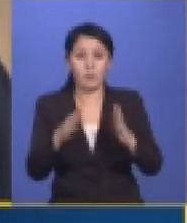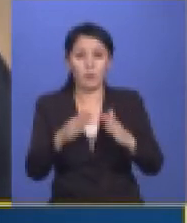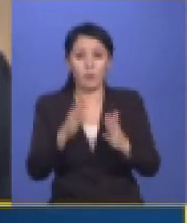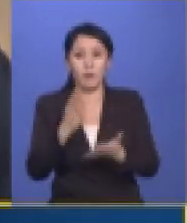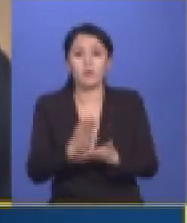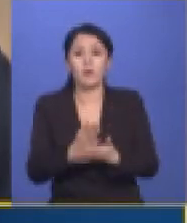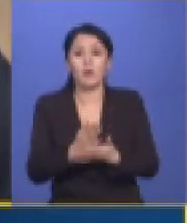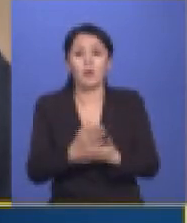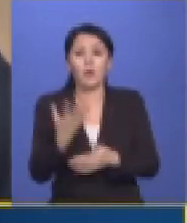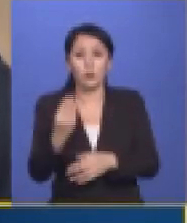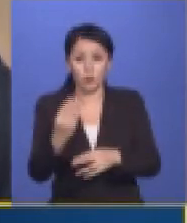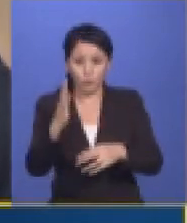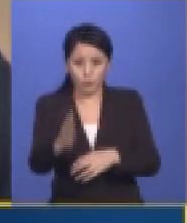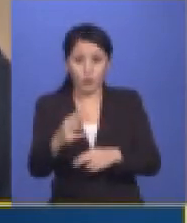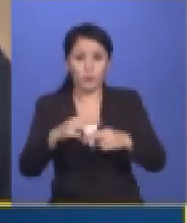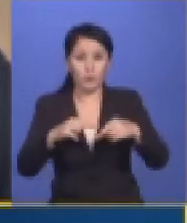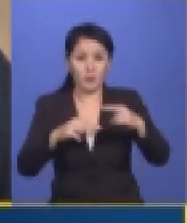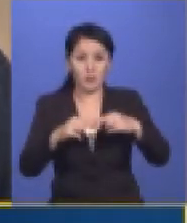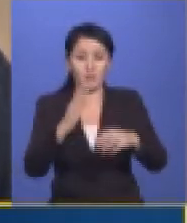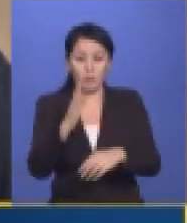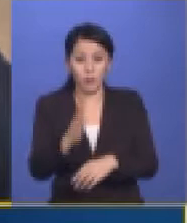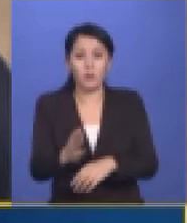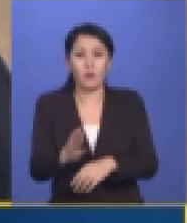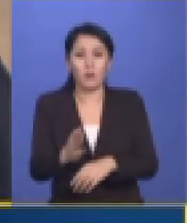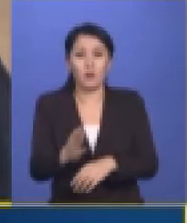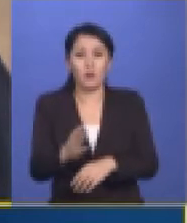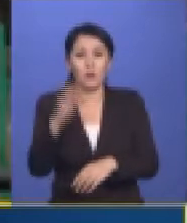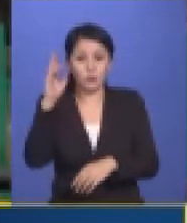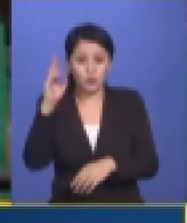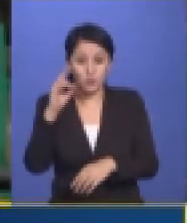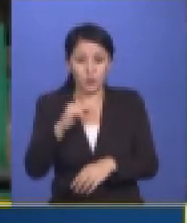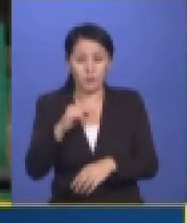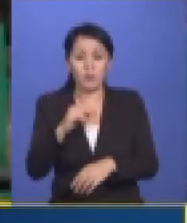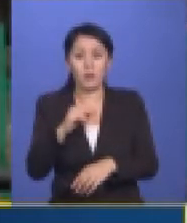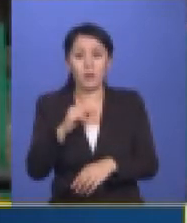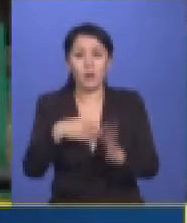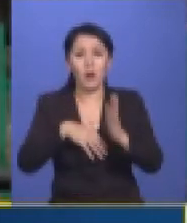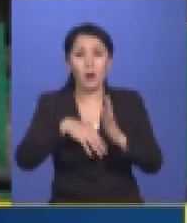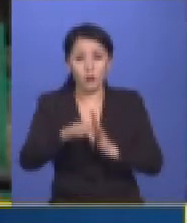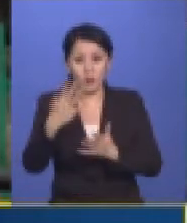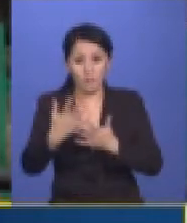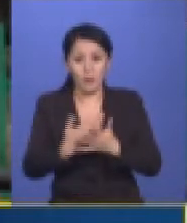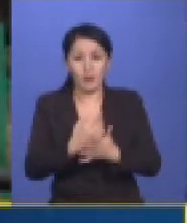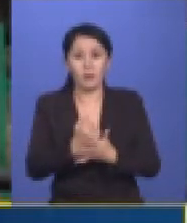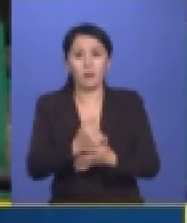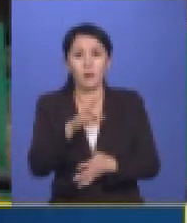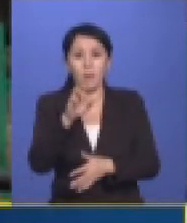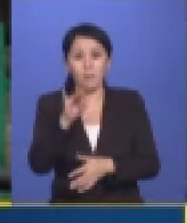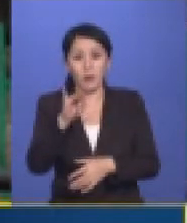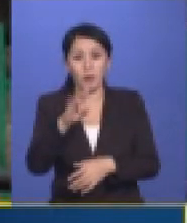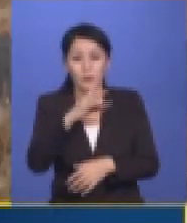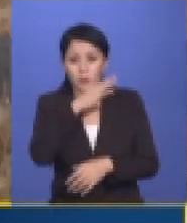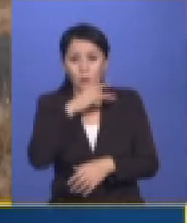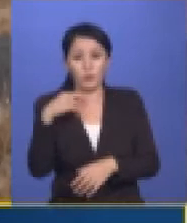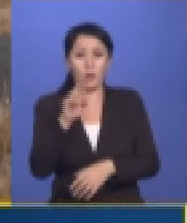жатырмыз. Әлі де саламыз, әлі де үйлердің саны қосылады. Мұндай жетістікке қол жеткізу үшін Біржан Шаймерденов көп